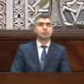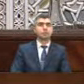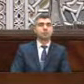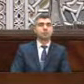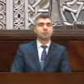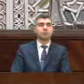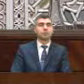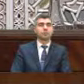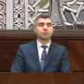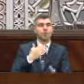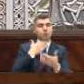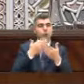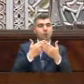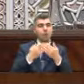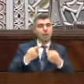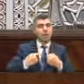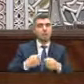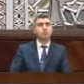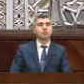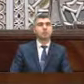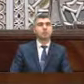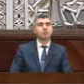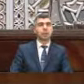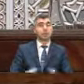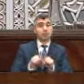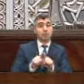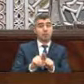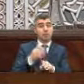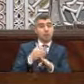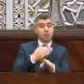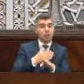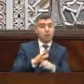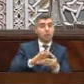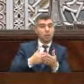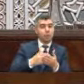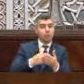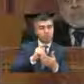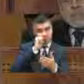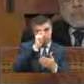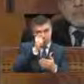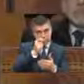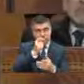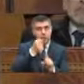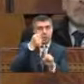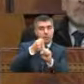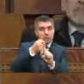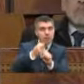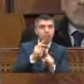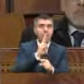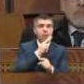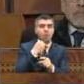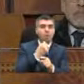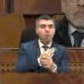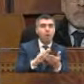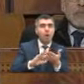تفضلوا. شكرا سيد الرئيس. حقا لا بد من الإشارة والتنويه بالمجهودات اللي قامت بها الحكومات المتتالية، حيث